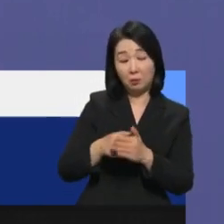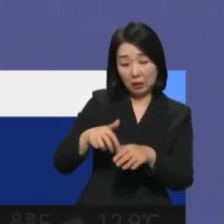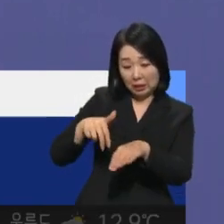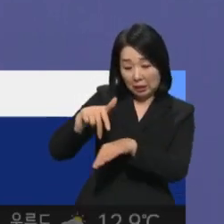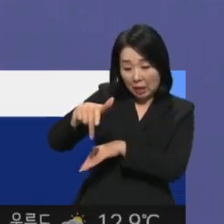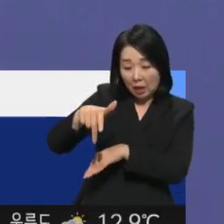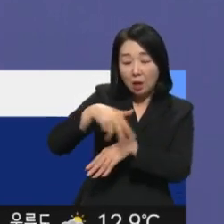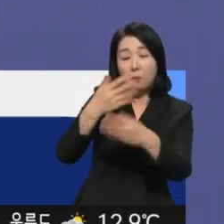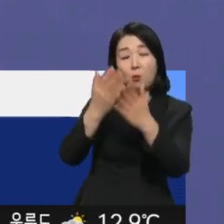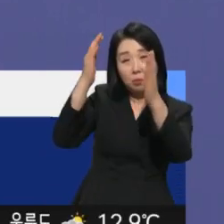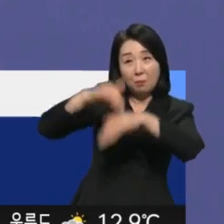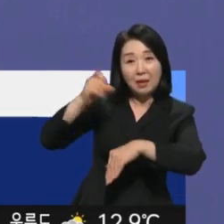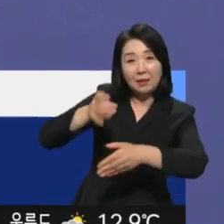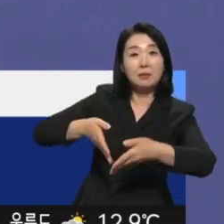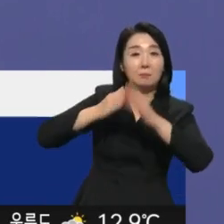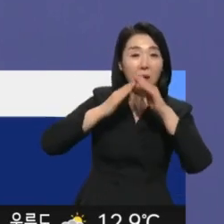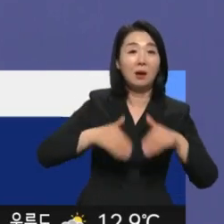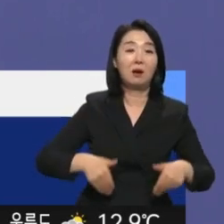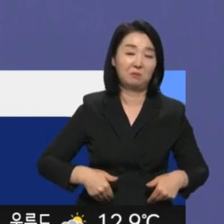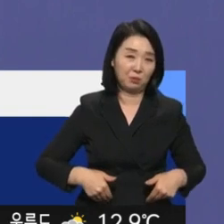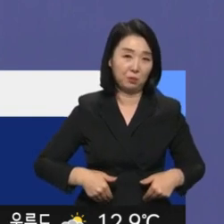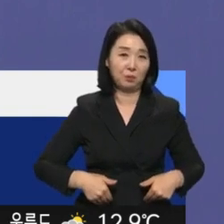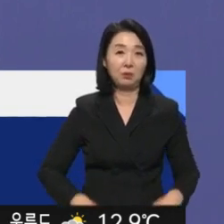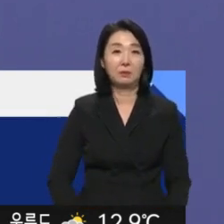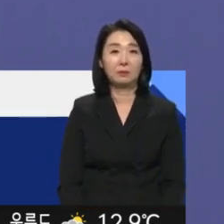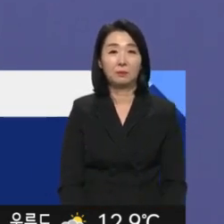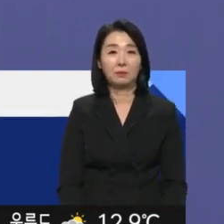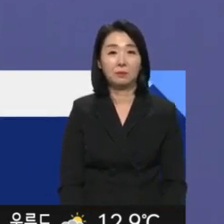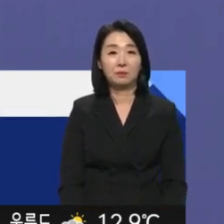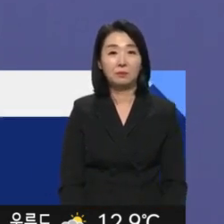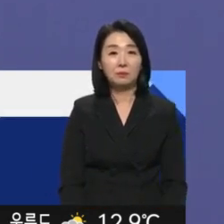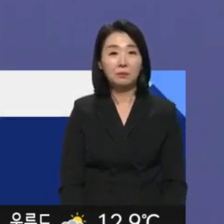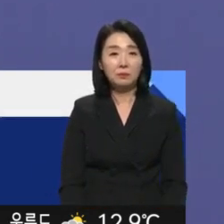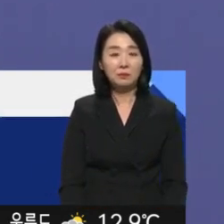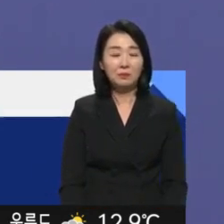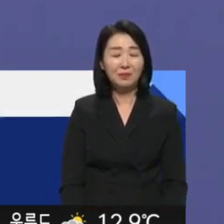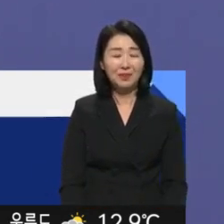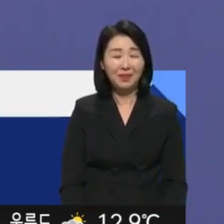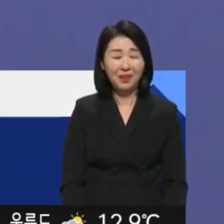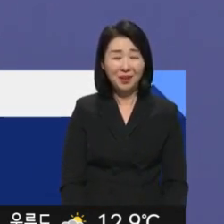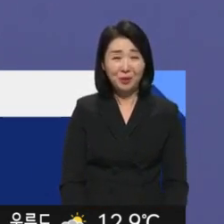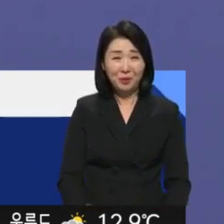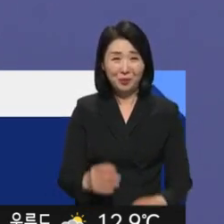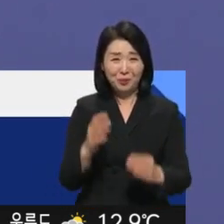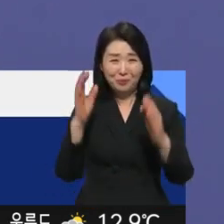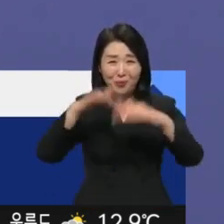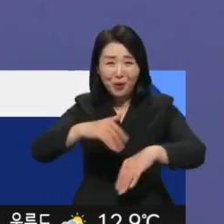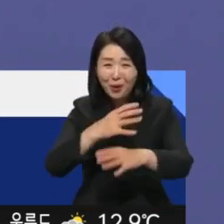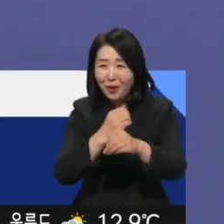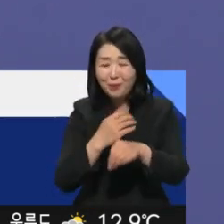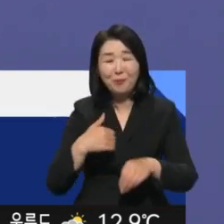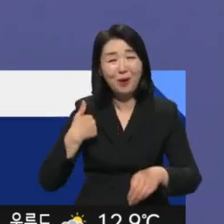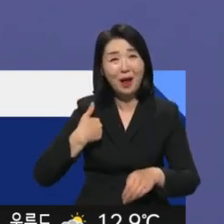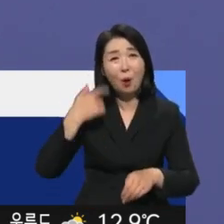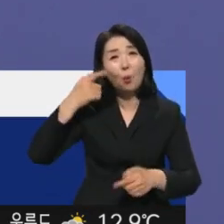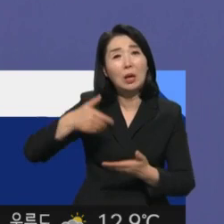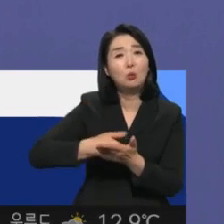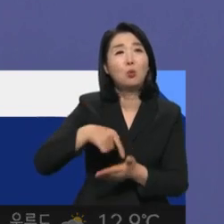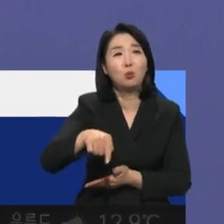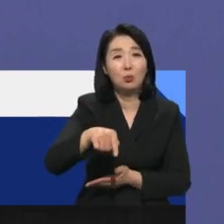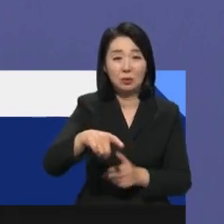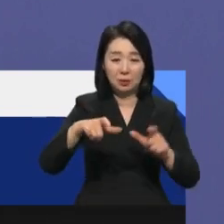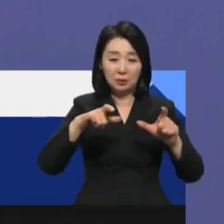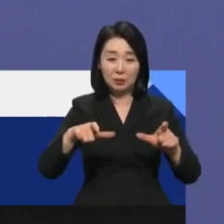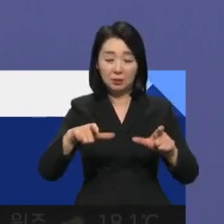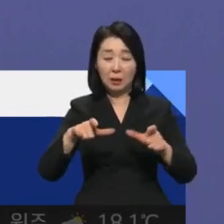전면 철거한 후 재시공해야 하는 상황입니다. 시한폭탄과 같은 노후 인프라 문제를